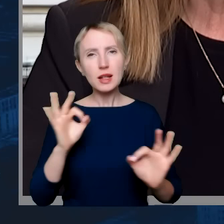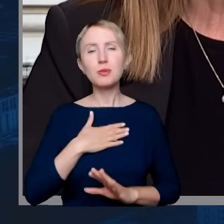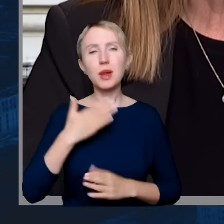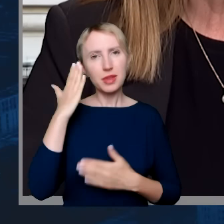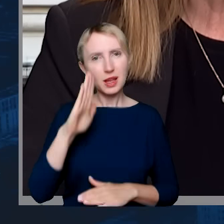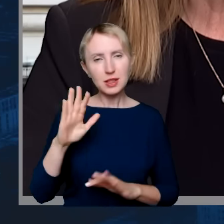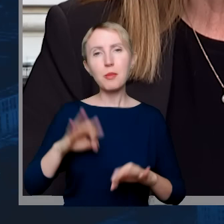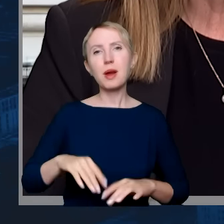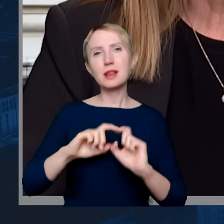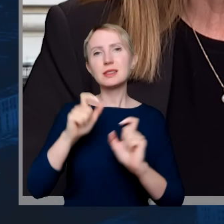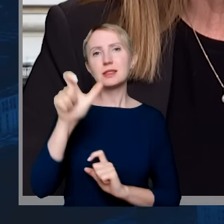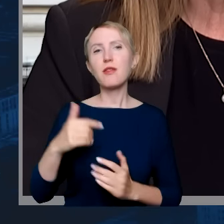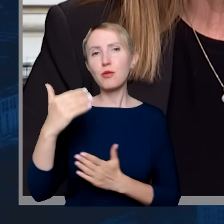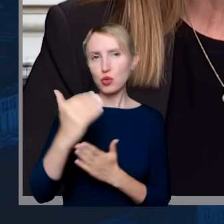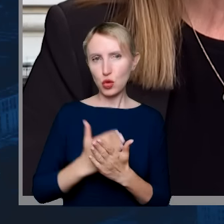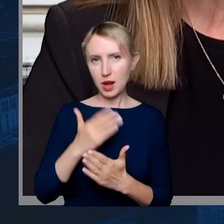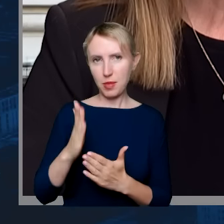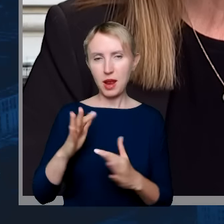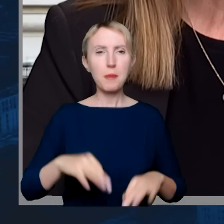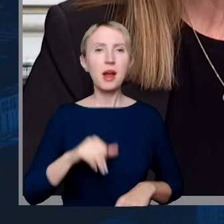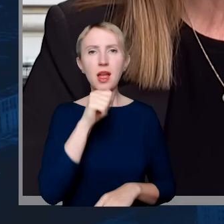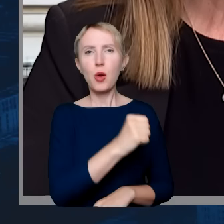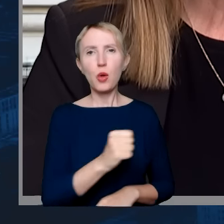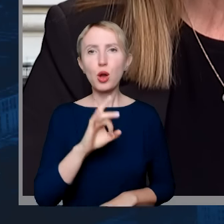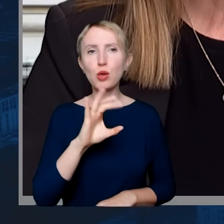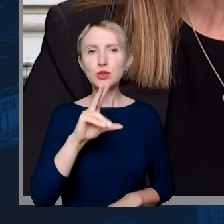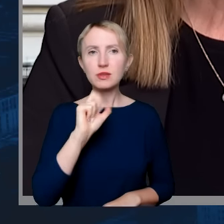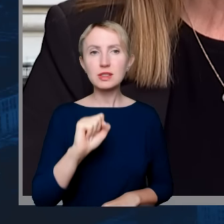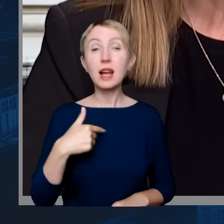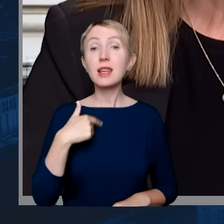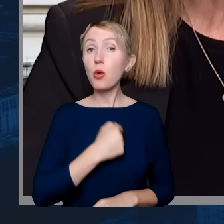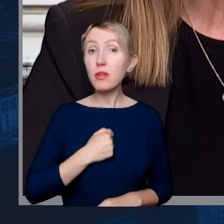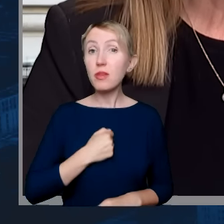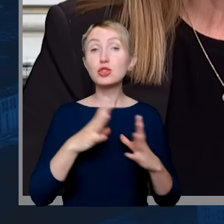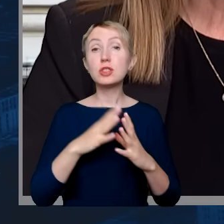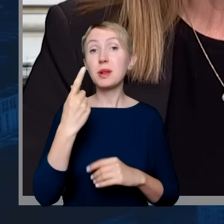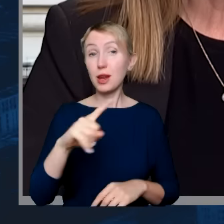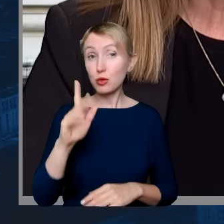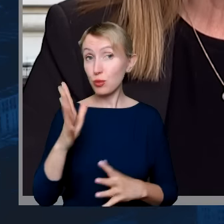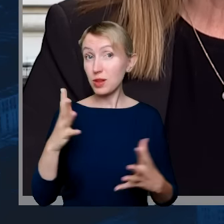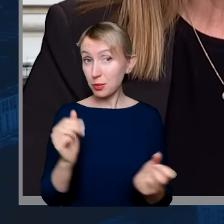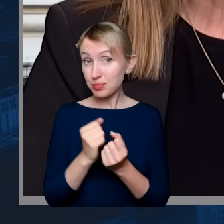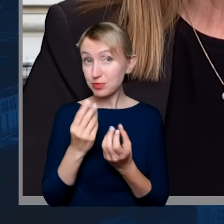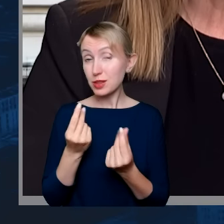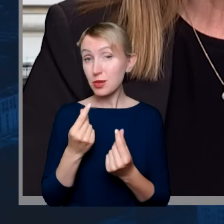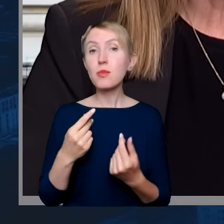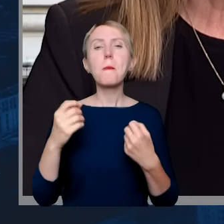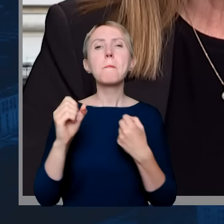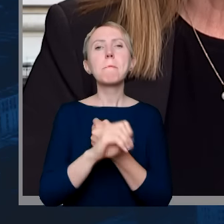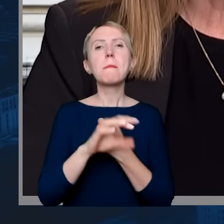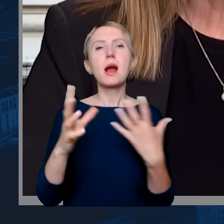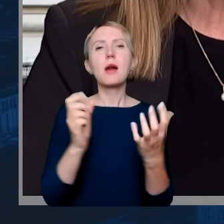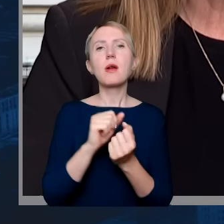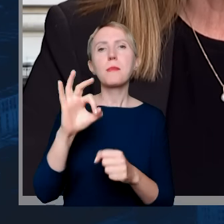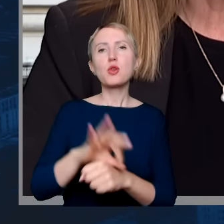w moim programie i pani europoseł Gosiewska. Ja się obawiam, czy te 10 miliardów się znajdzie, bo media dotarły do projektu budżetu